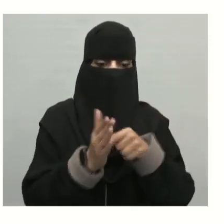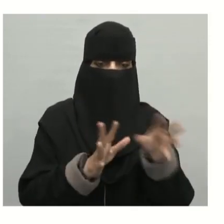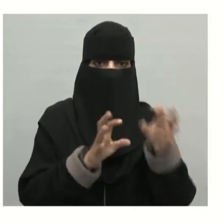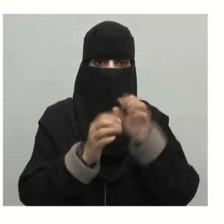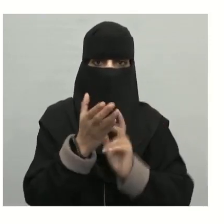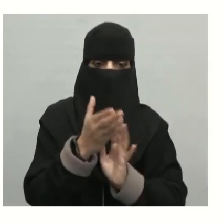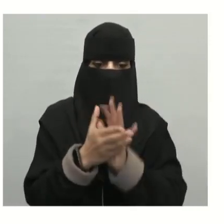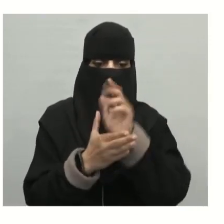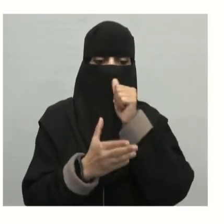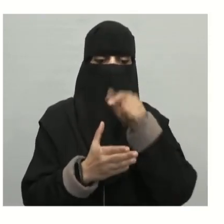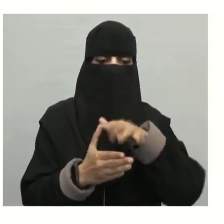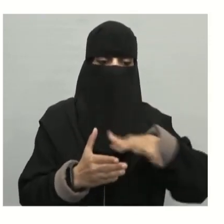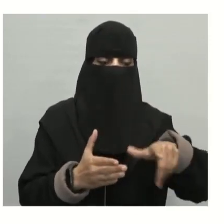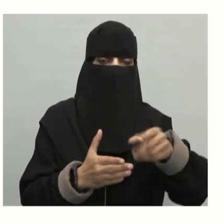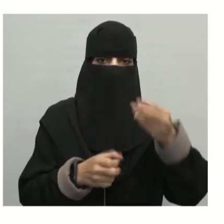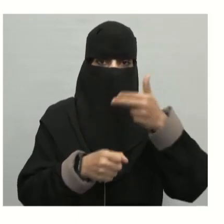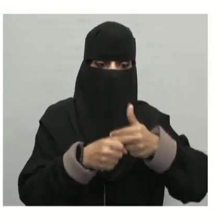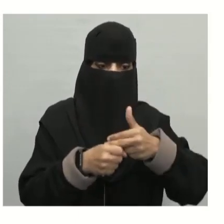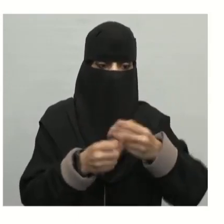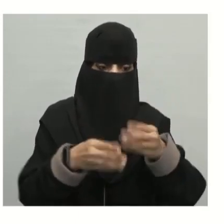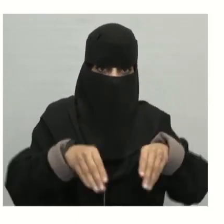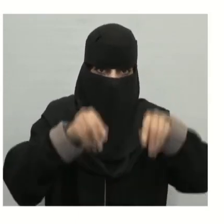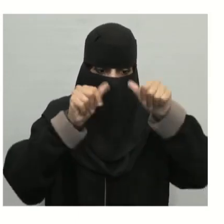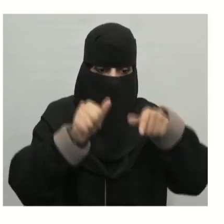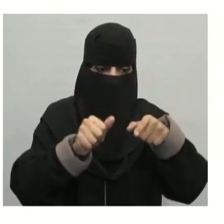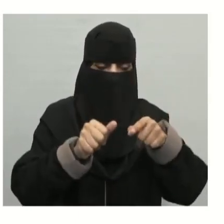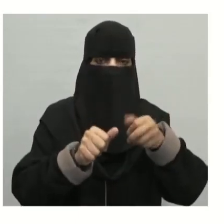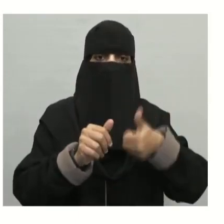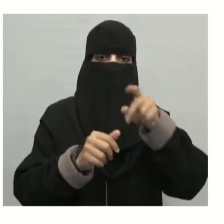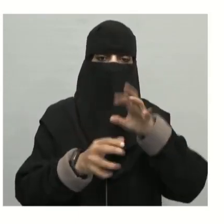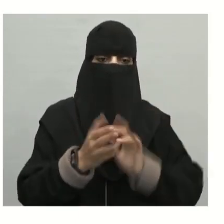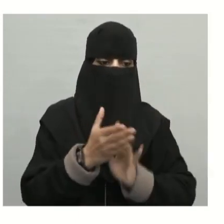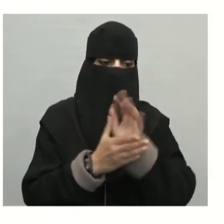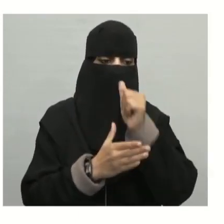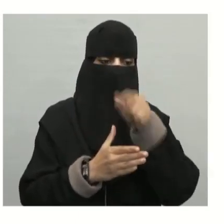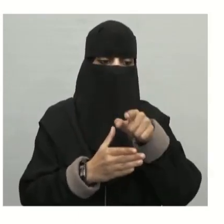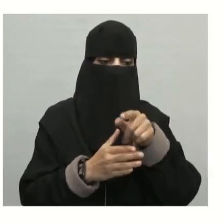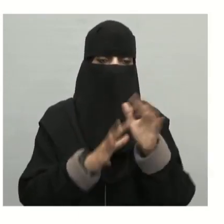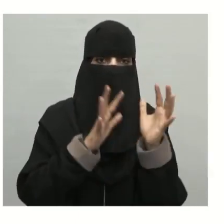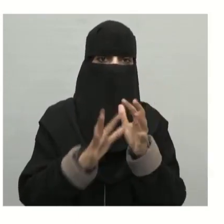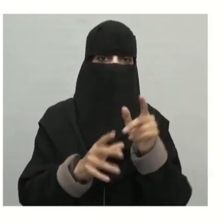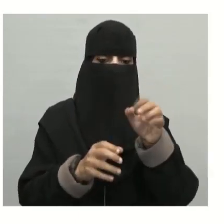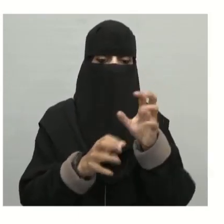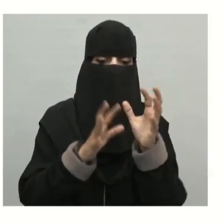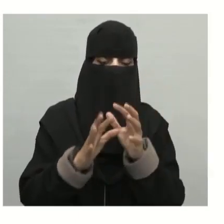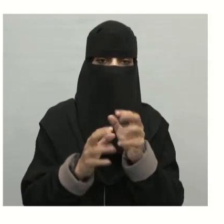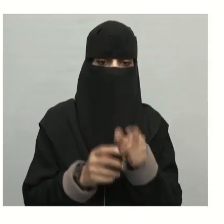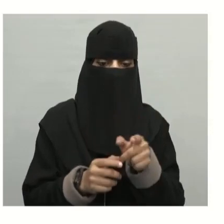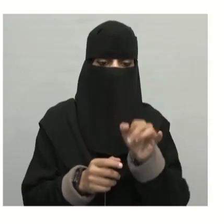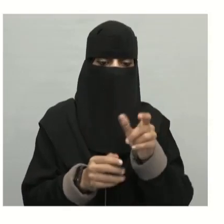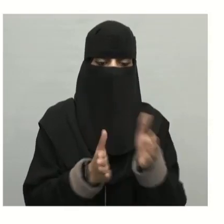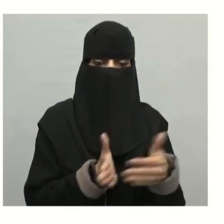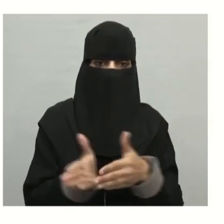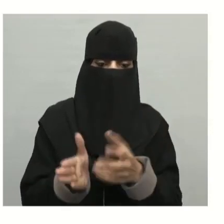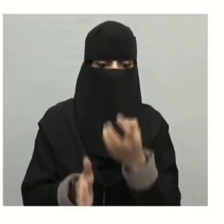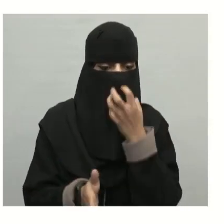يتبخر ماء البحر الغني بالمعادن الذائبه او عندما تتبخر مياه مشبعه بالمعادن من